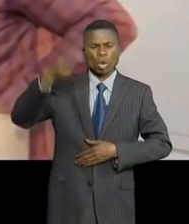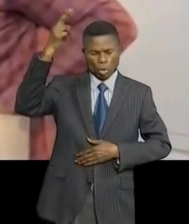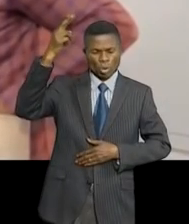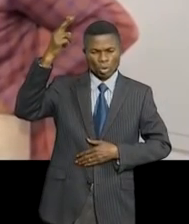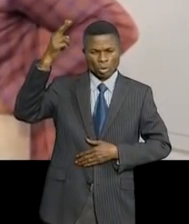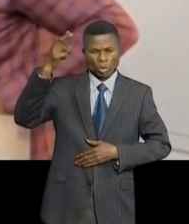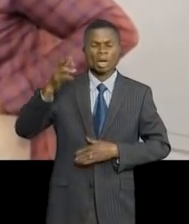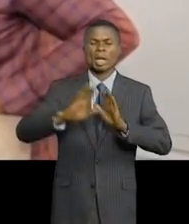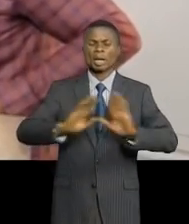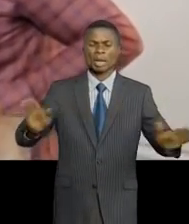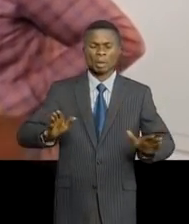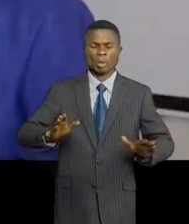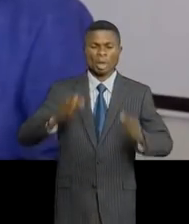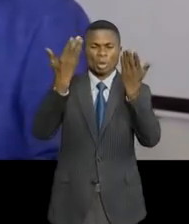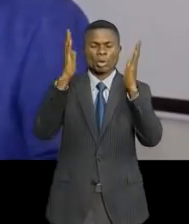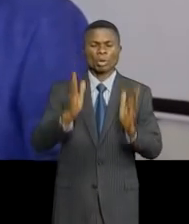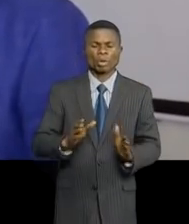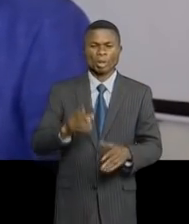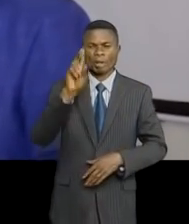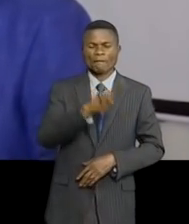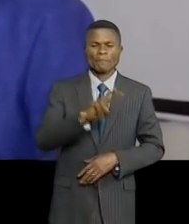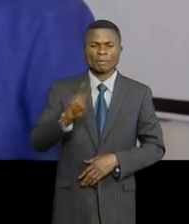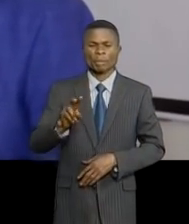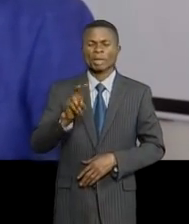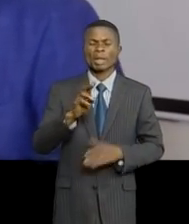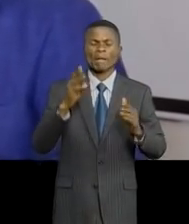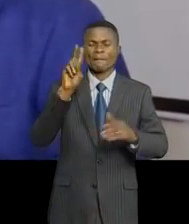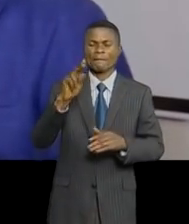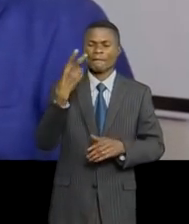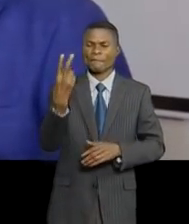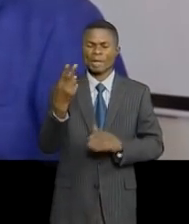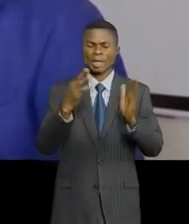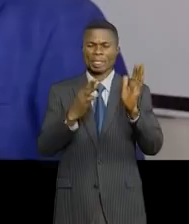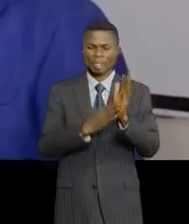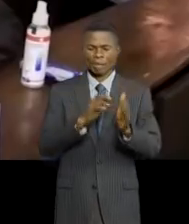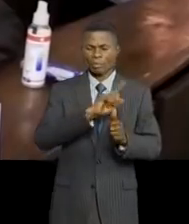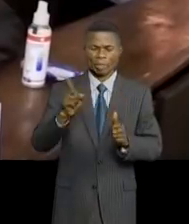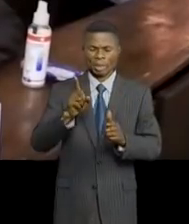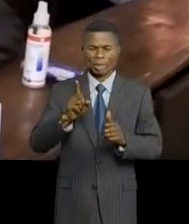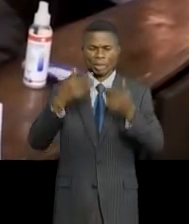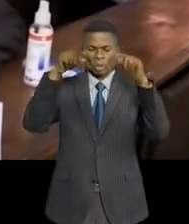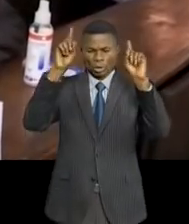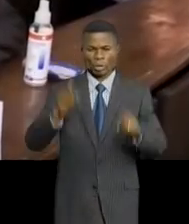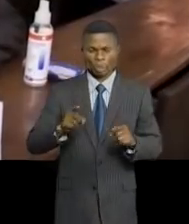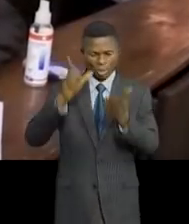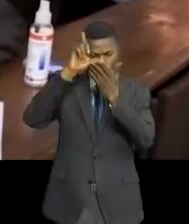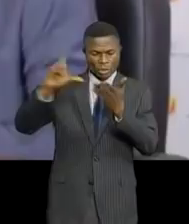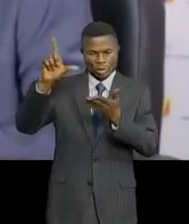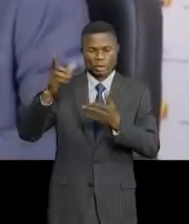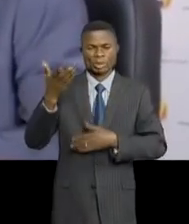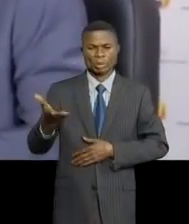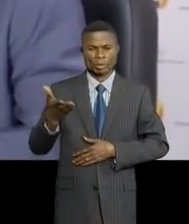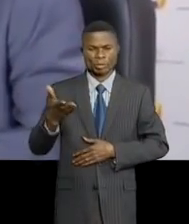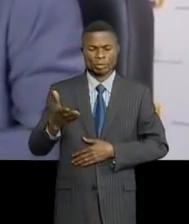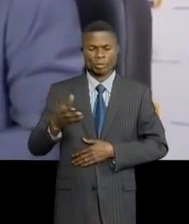elle, une capacité d'accueil de plus de 29 000 étudiants par an et près de 6 000 étudiants en licence et en master.